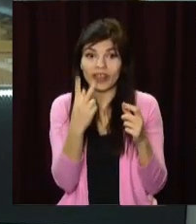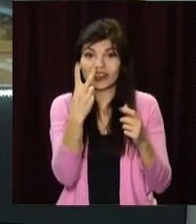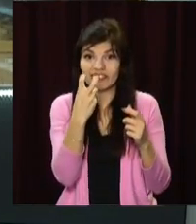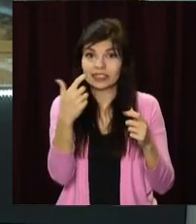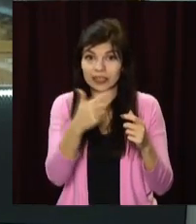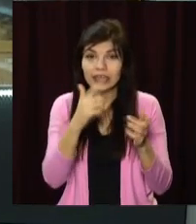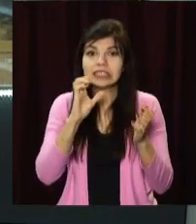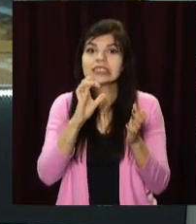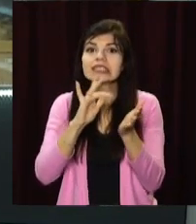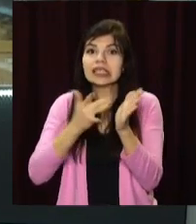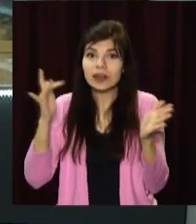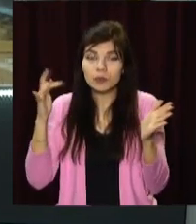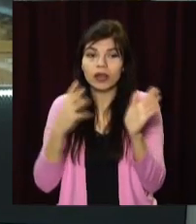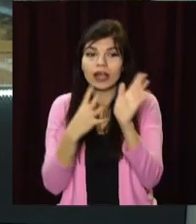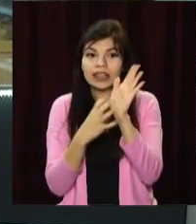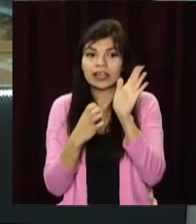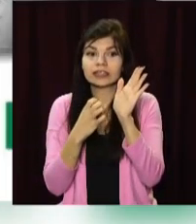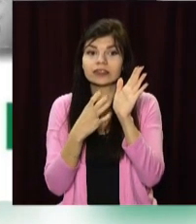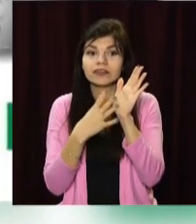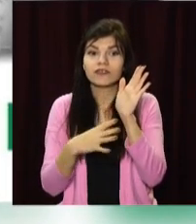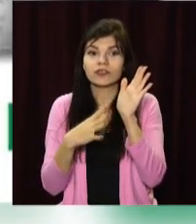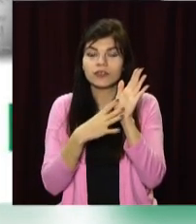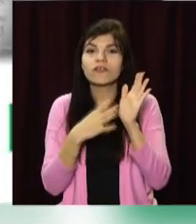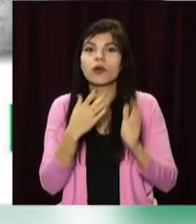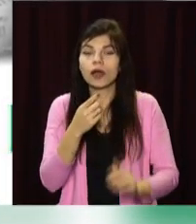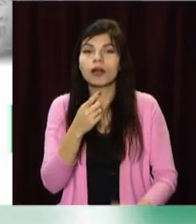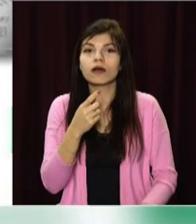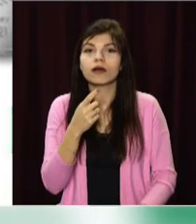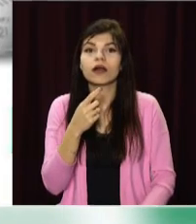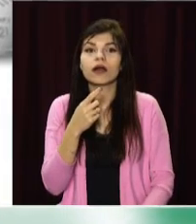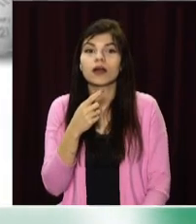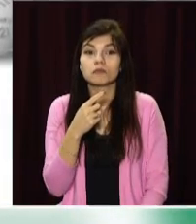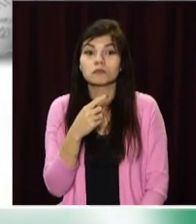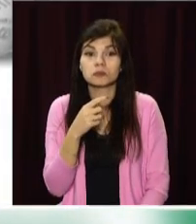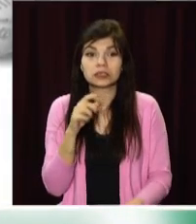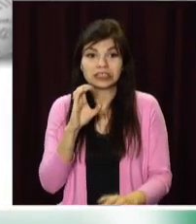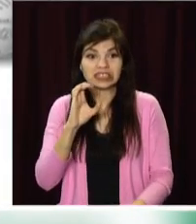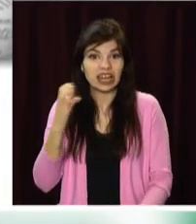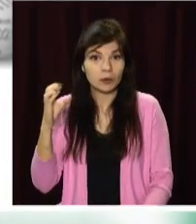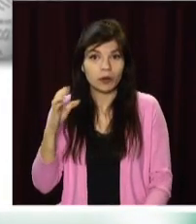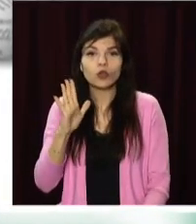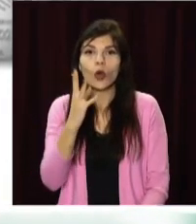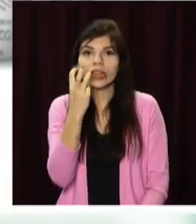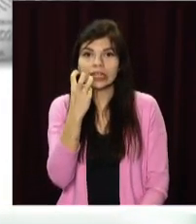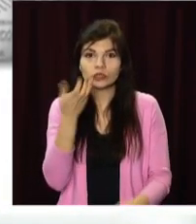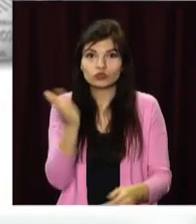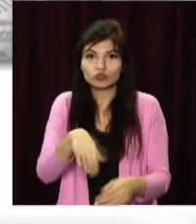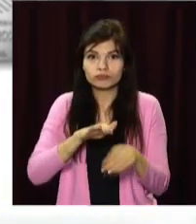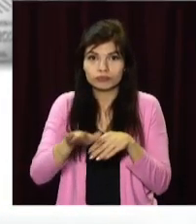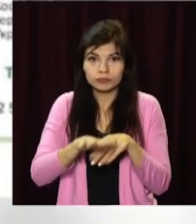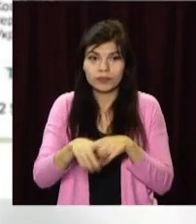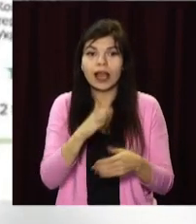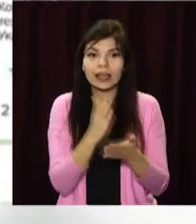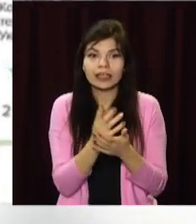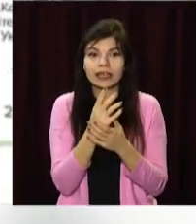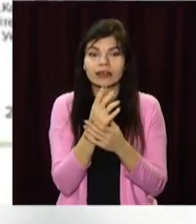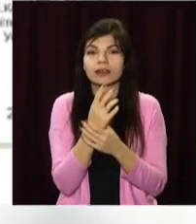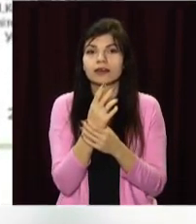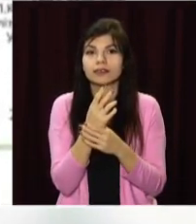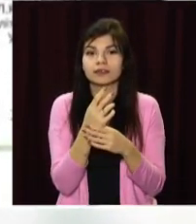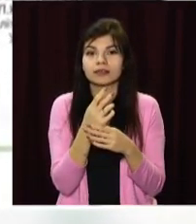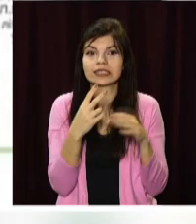банк України випустив сувенірну банкноту. Купюра у 200 гривень зі срібла 999-ї проби. Її тираж обмежений